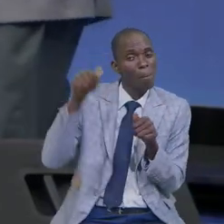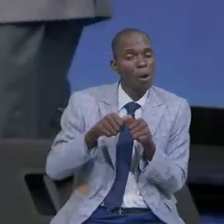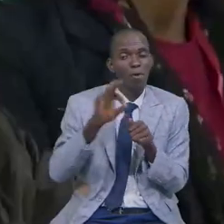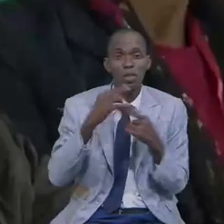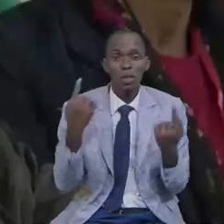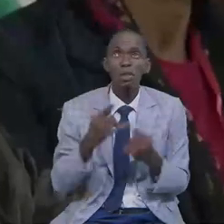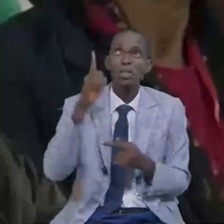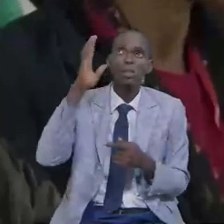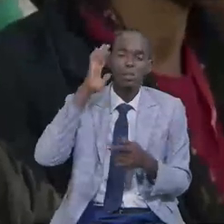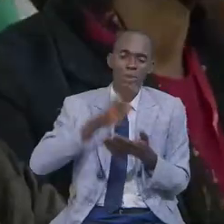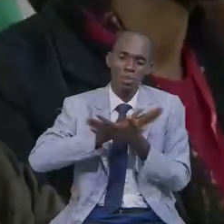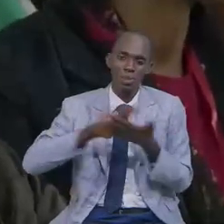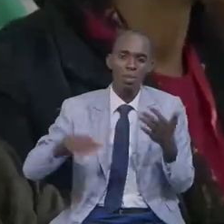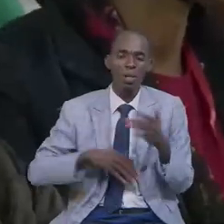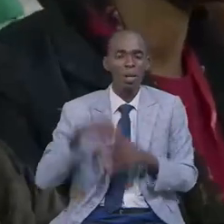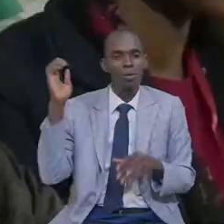de Jésus.